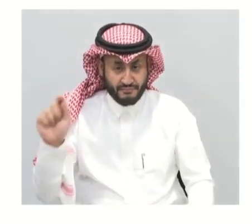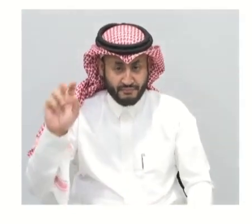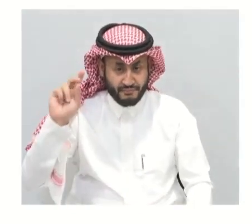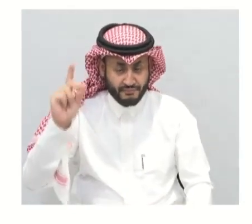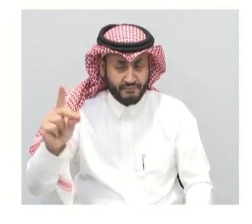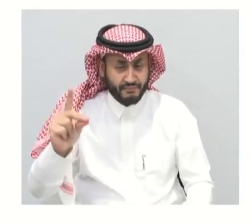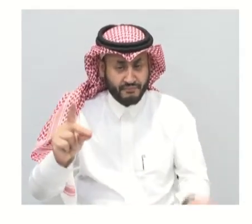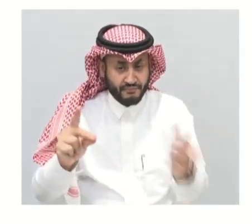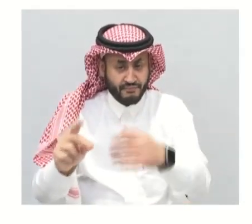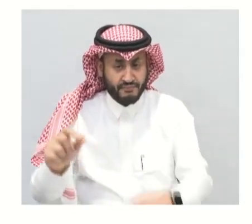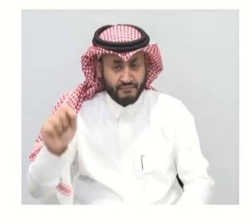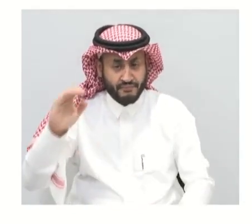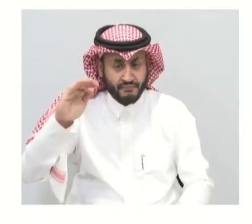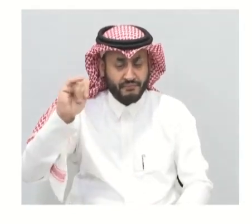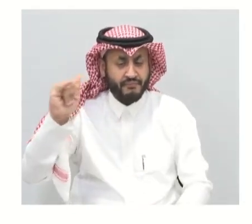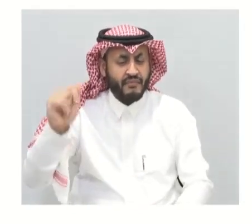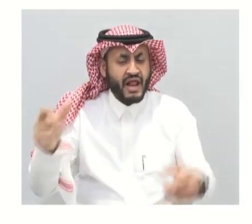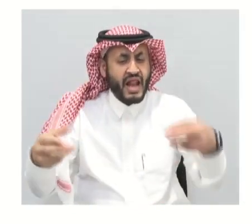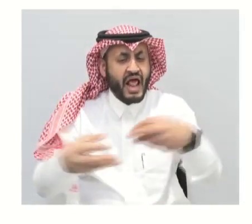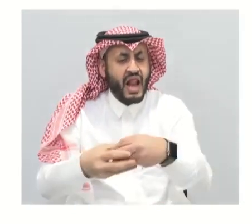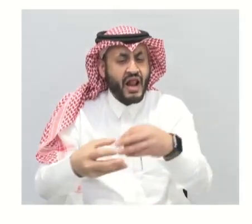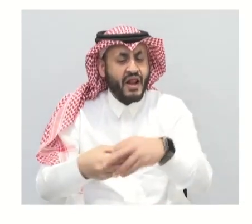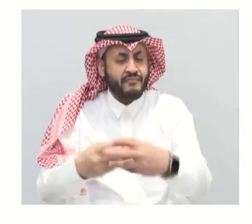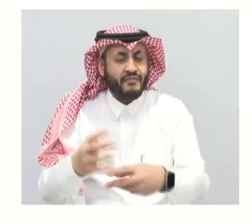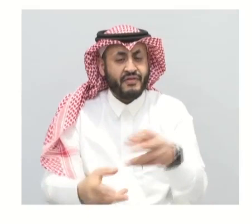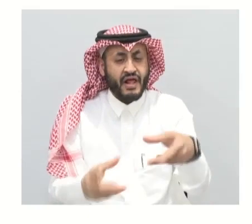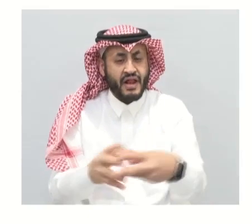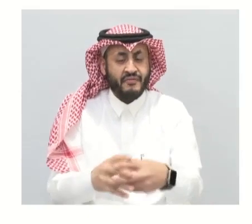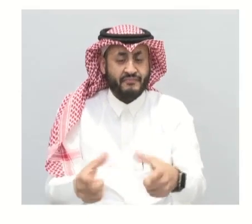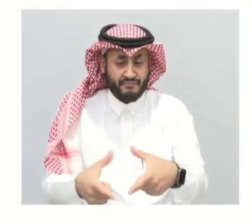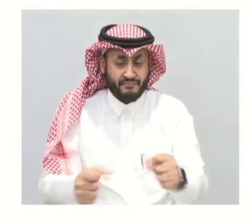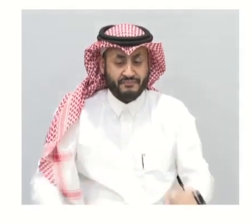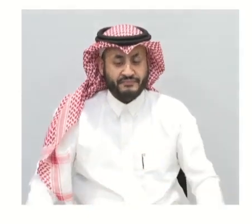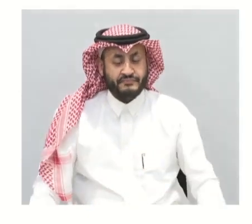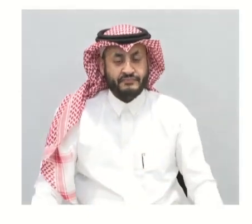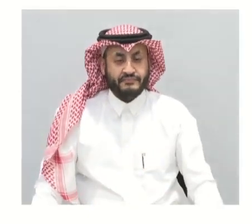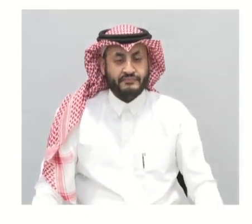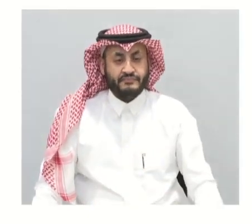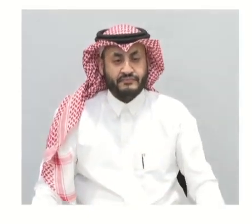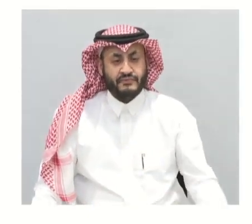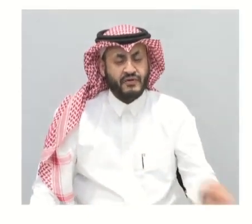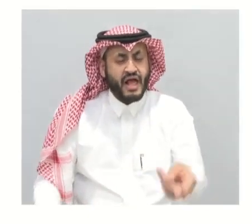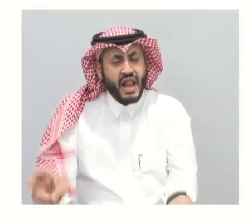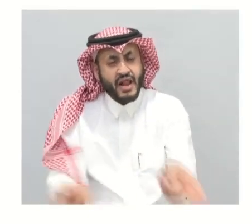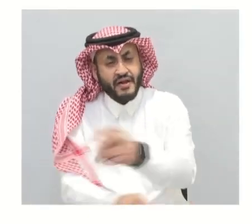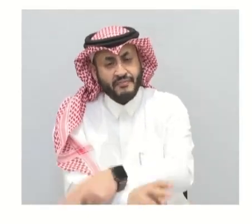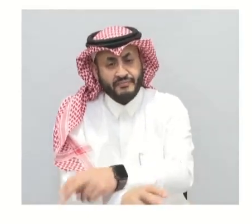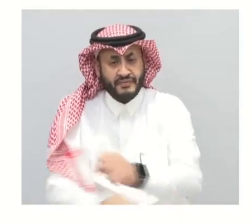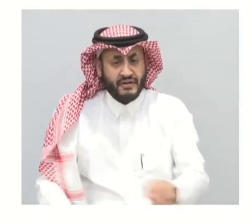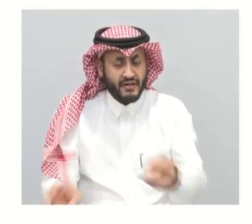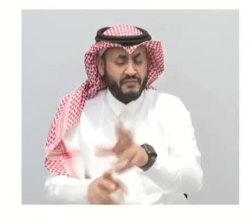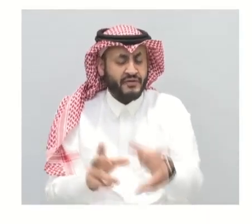الاحفوري تحدثنا عن المصادر البديله للطاقه وذكرنا ان هنالك عدد من هذه